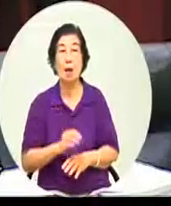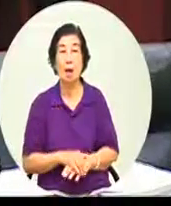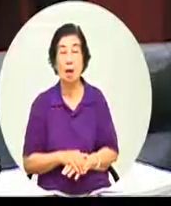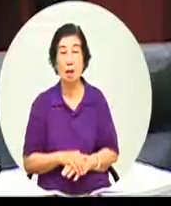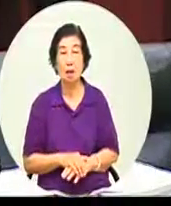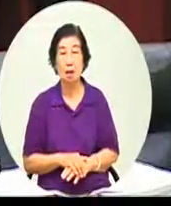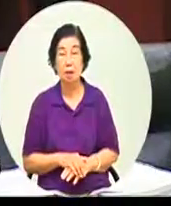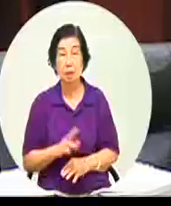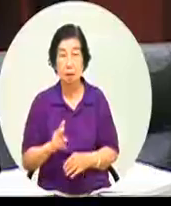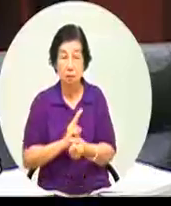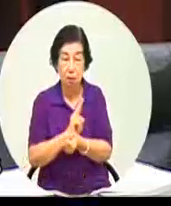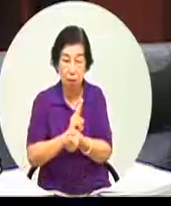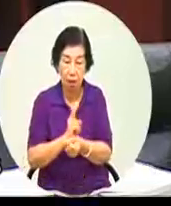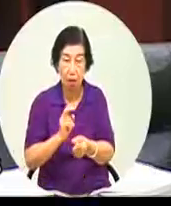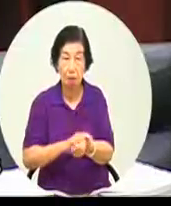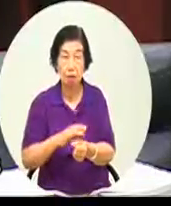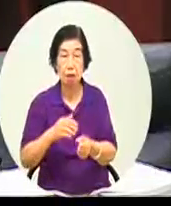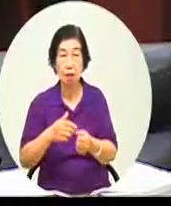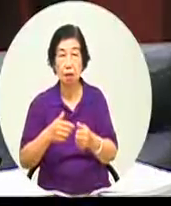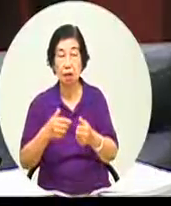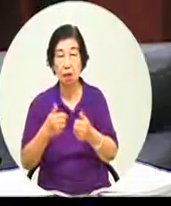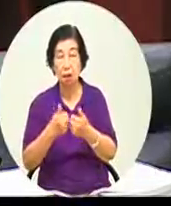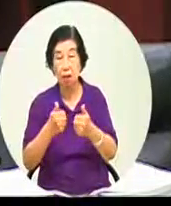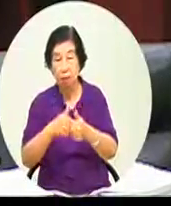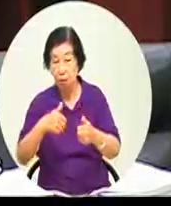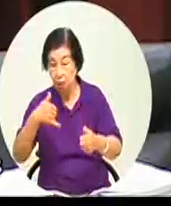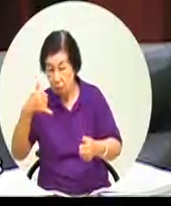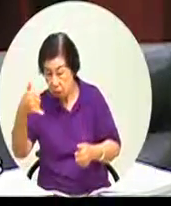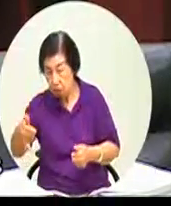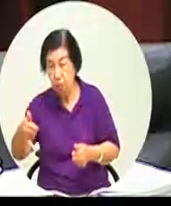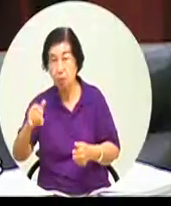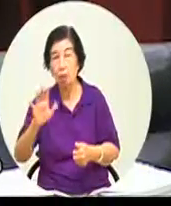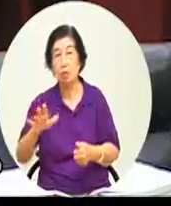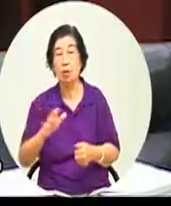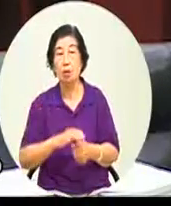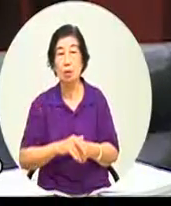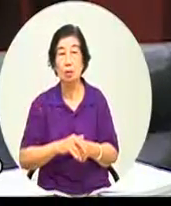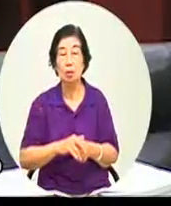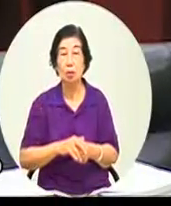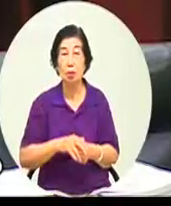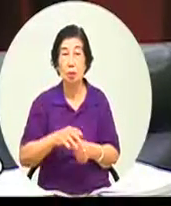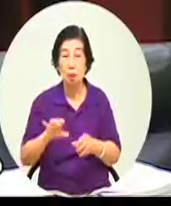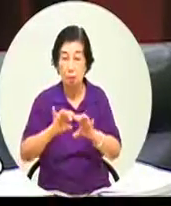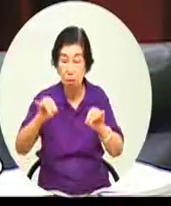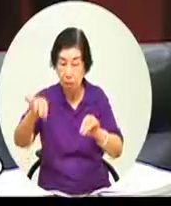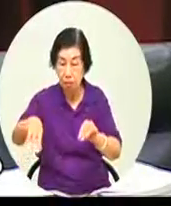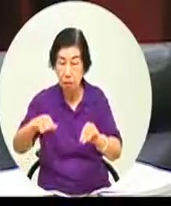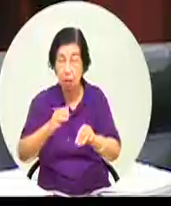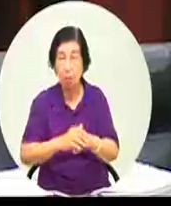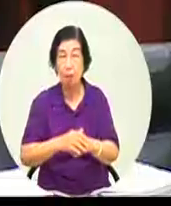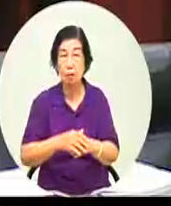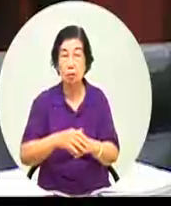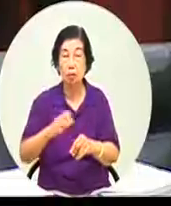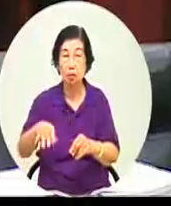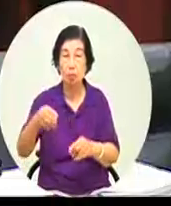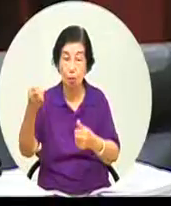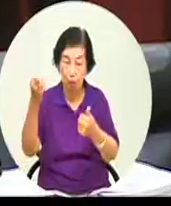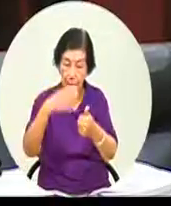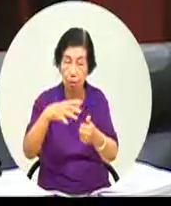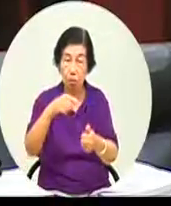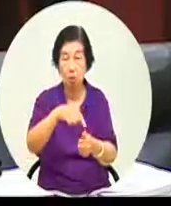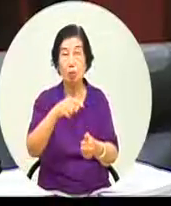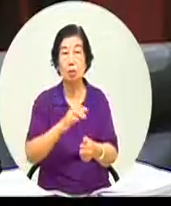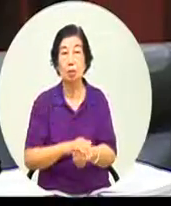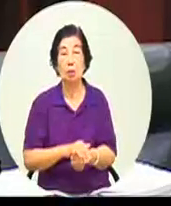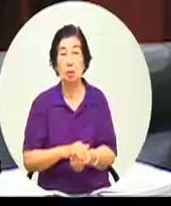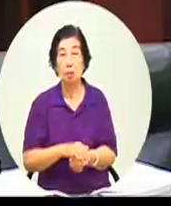忠啊去，因地方嘛捌投过武忠啊，为着按要赞叹温泉的问题，所以你车是毋是按会当来